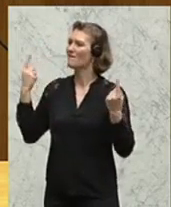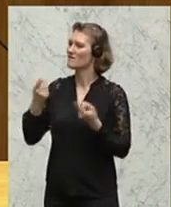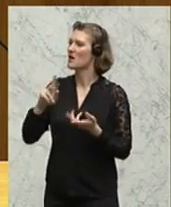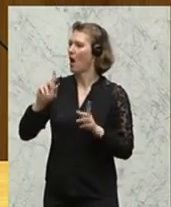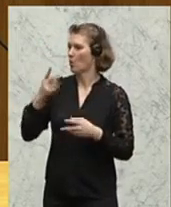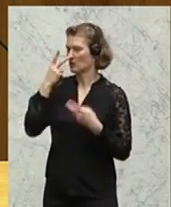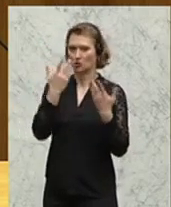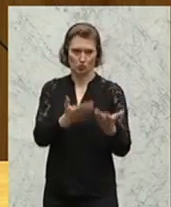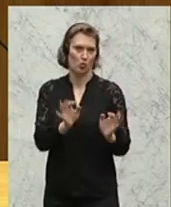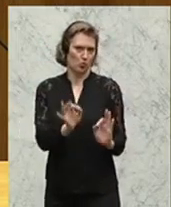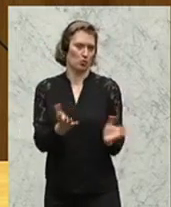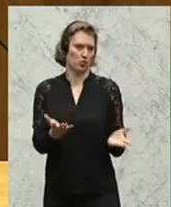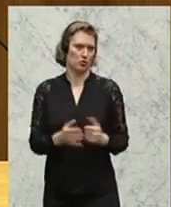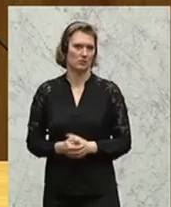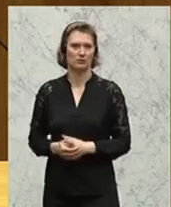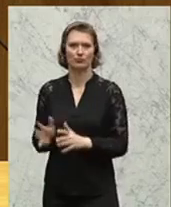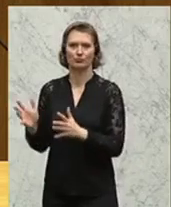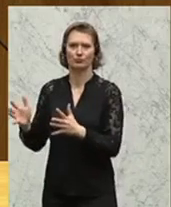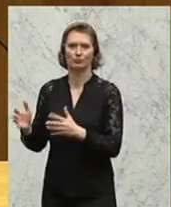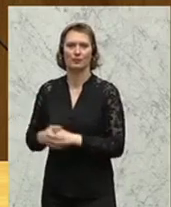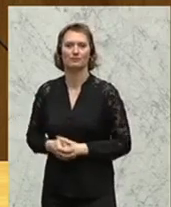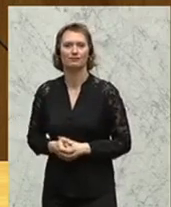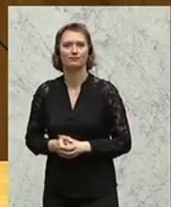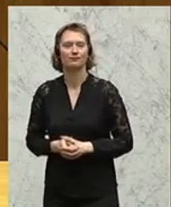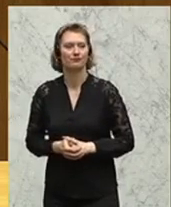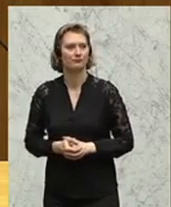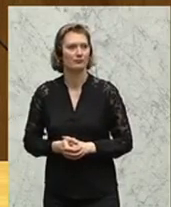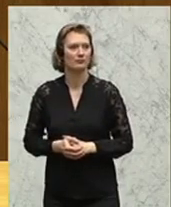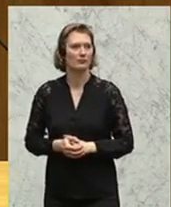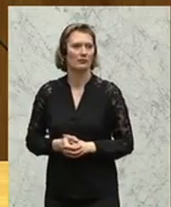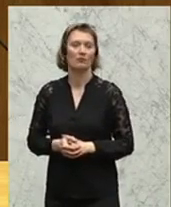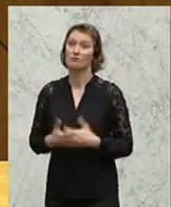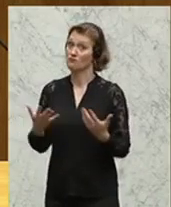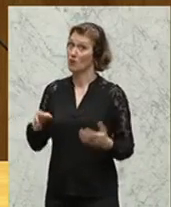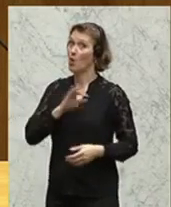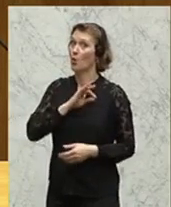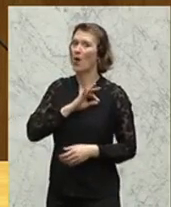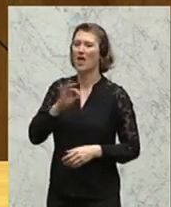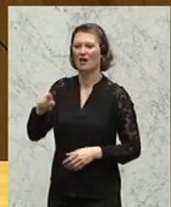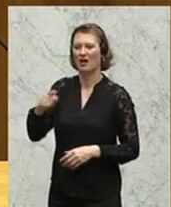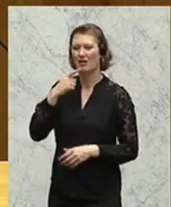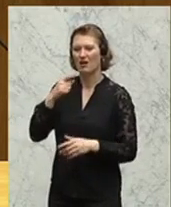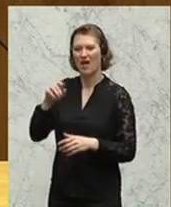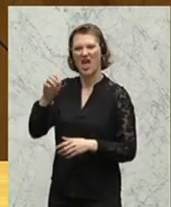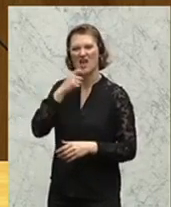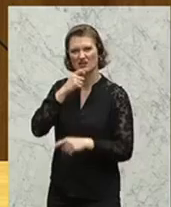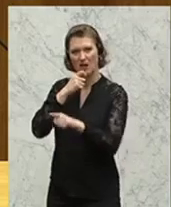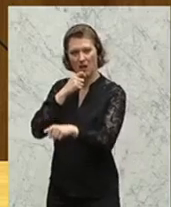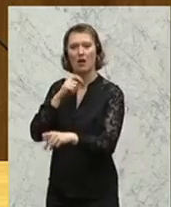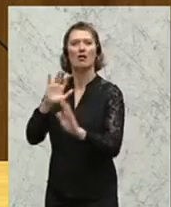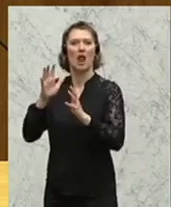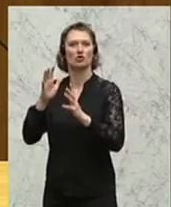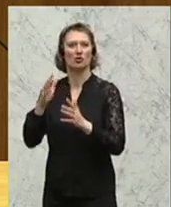wir das auch sehen, meine Damen und Herren. Und Weil der Kollege Essl so klatscht und das geht in einem sehr